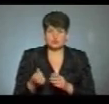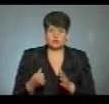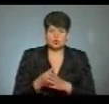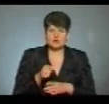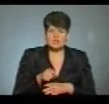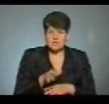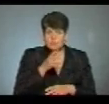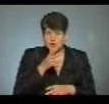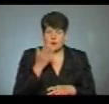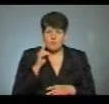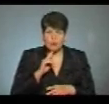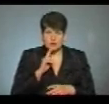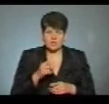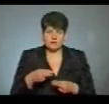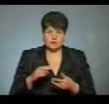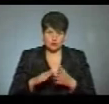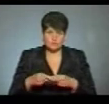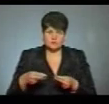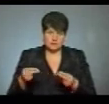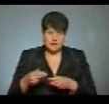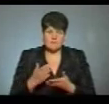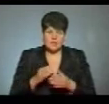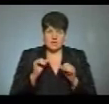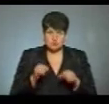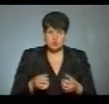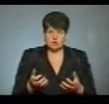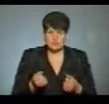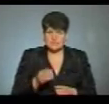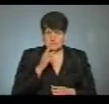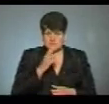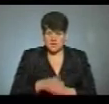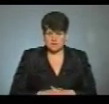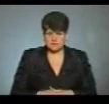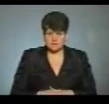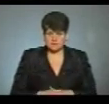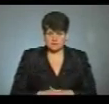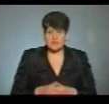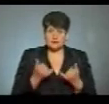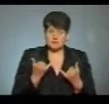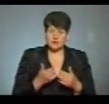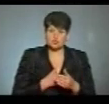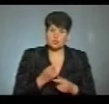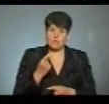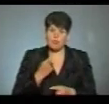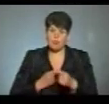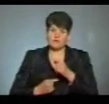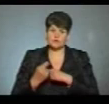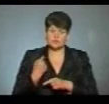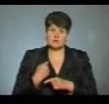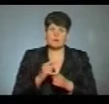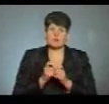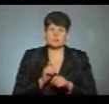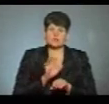пори, поки вони законтрактуються, вони мали можливість отримувати заробітні плати. І тепер я би хотів повернутися до боротьби з